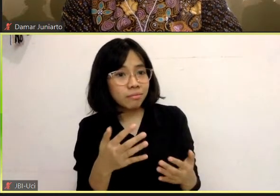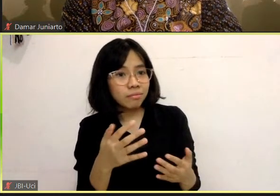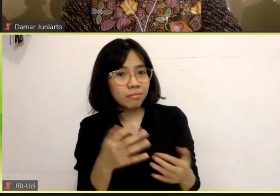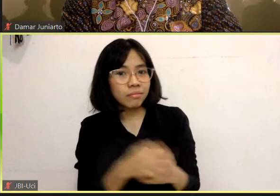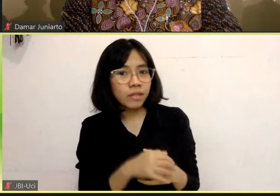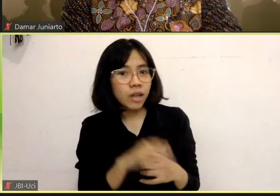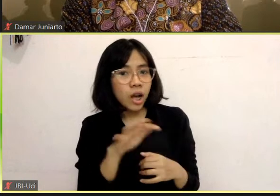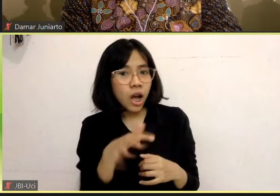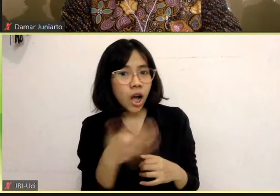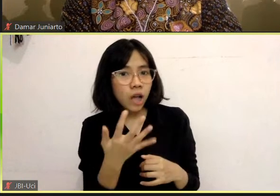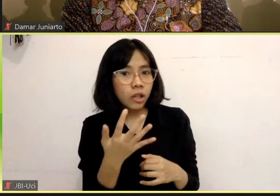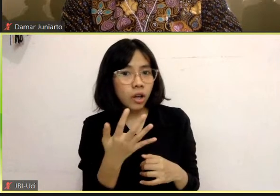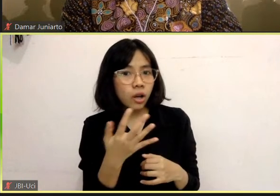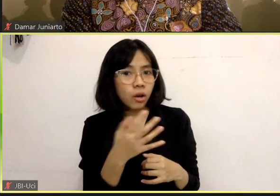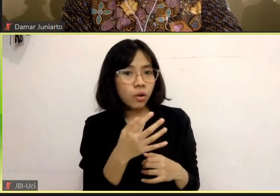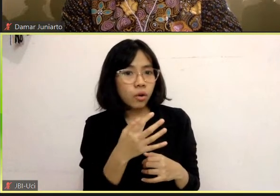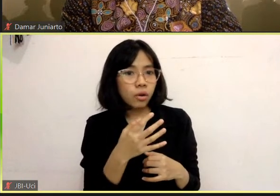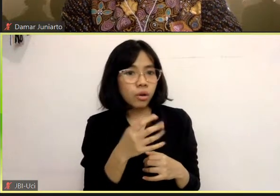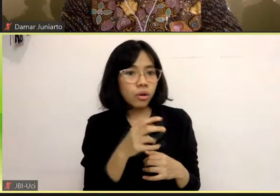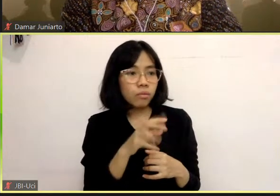Atau mau dikirim aja ke